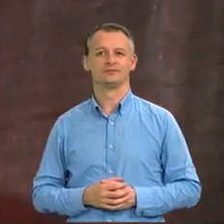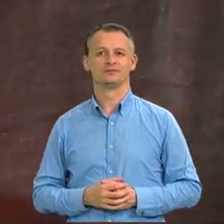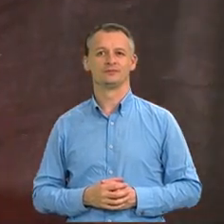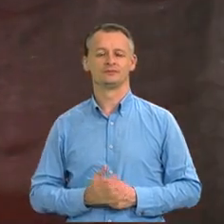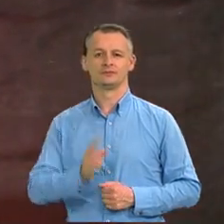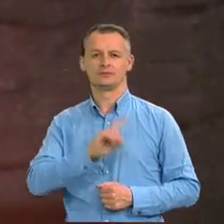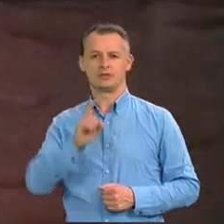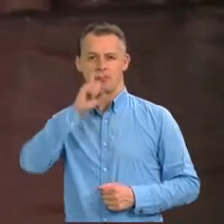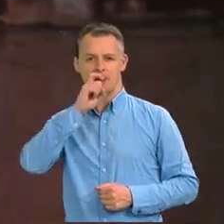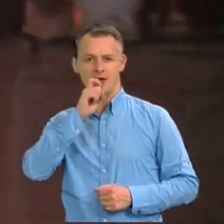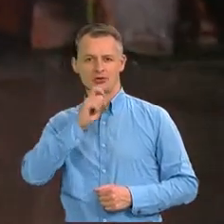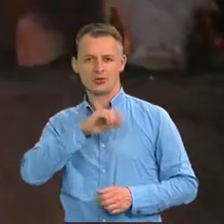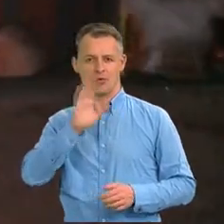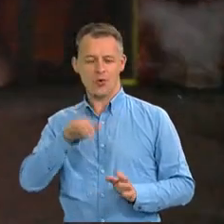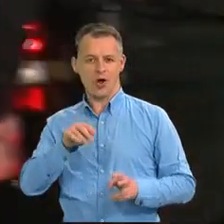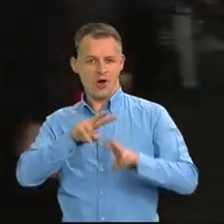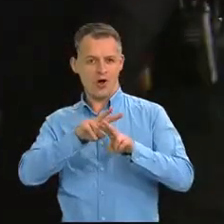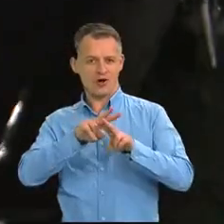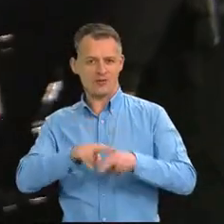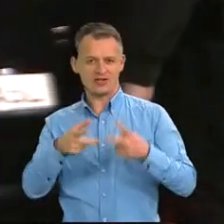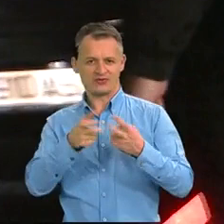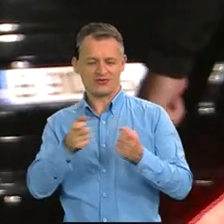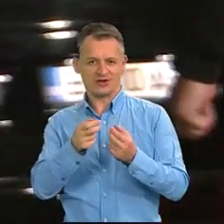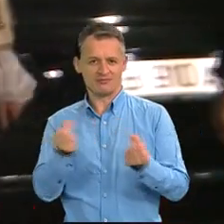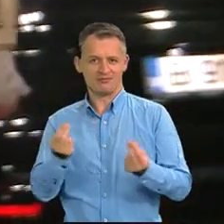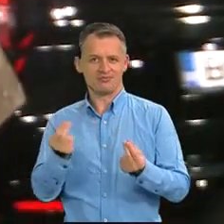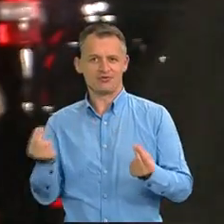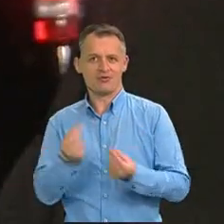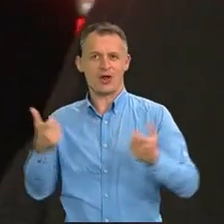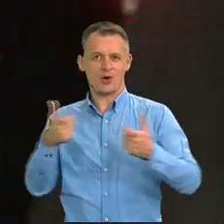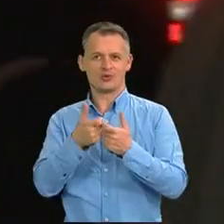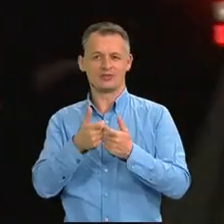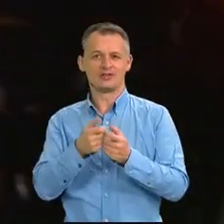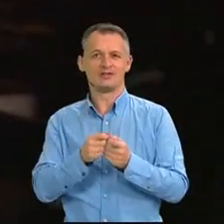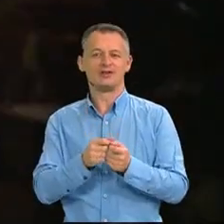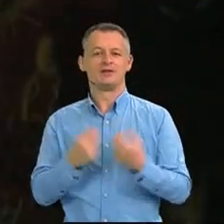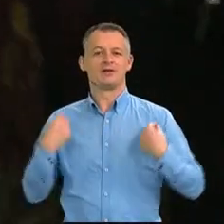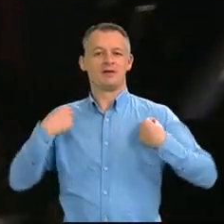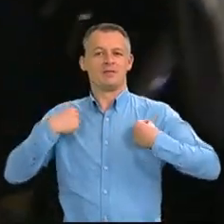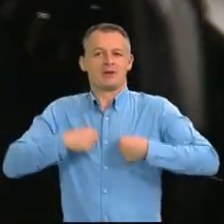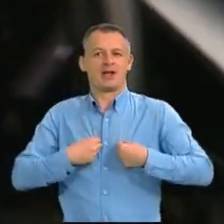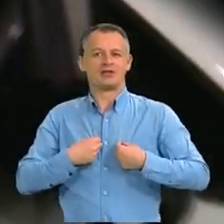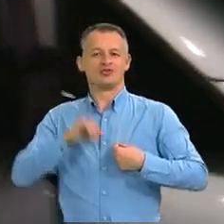Nici bărbații nu s-au lăsat mai prejos, mascați, îmbrăcați opulent, cu pelerine și coroane regale.